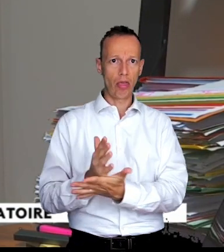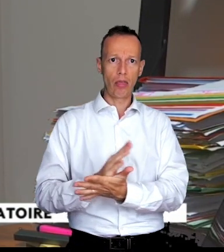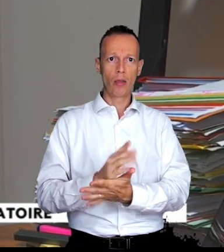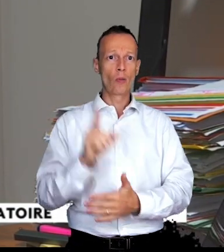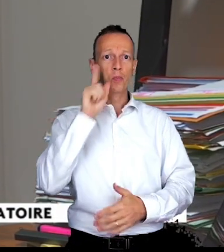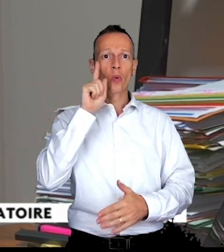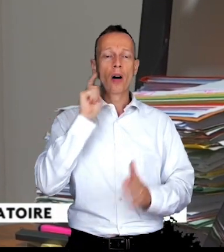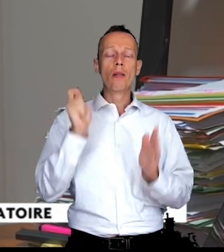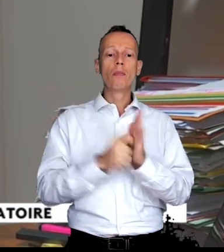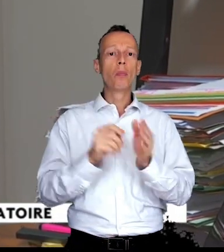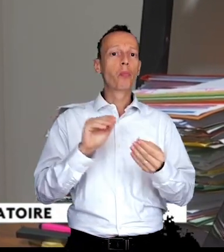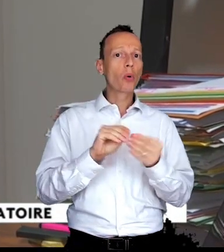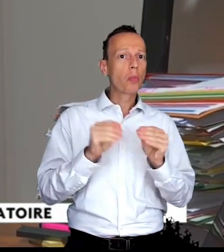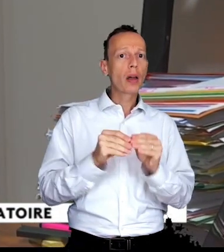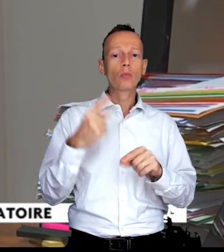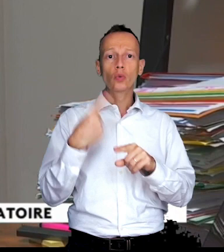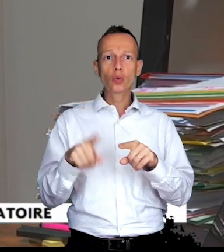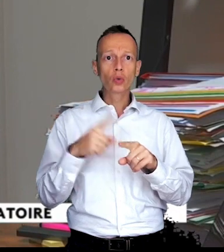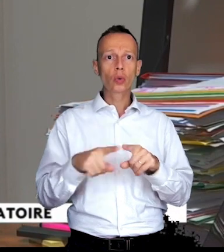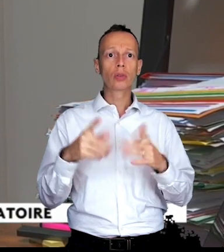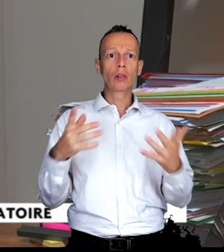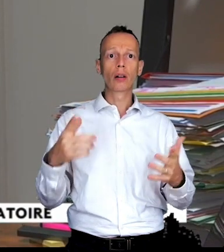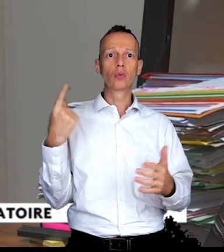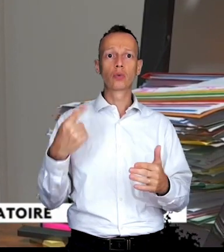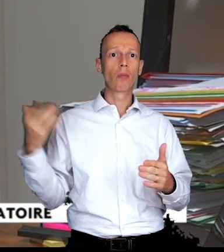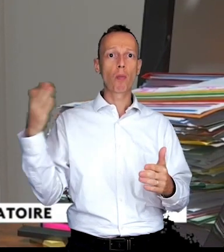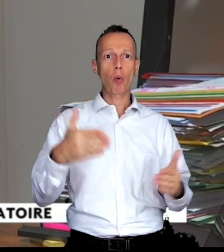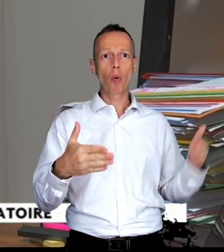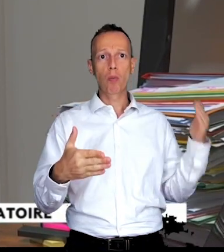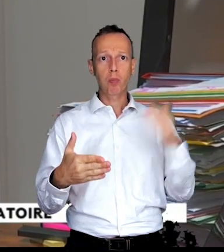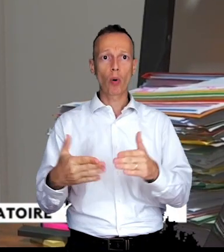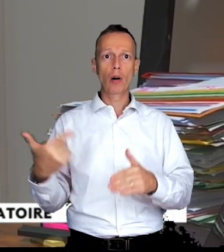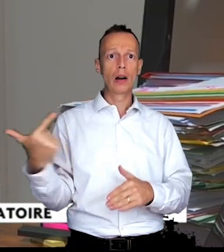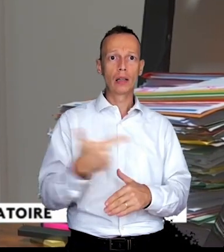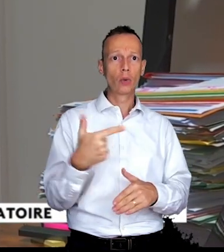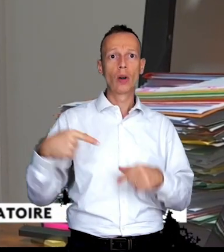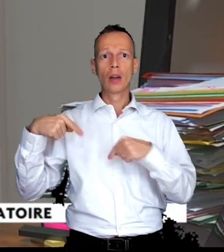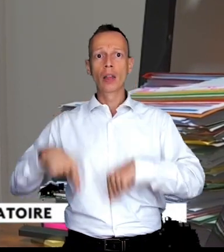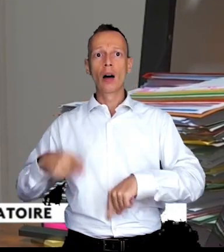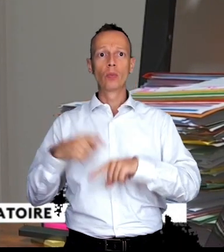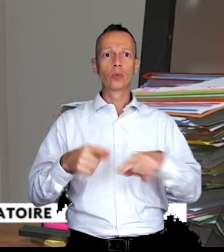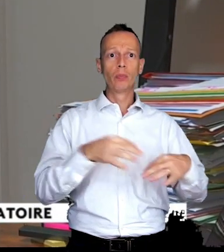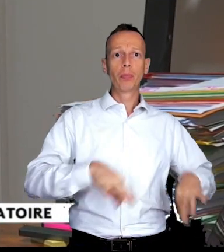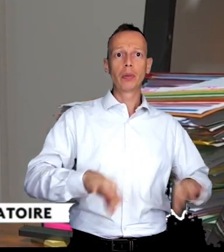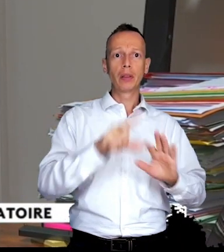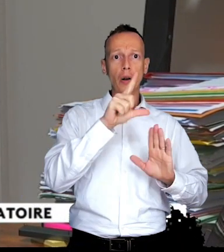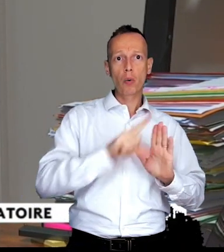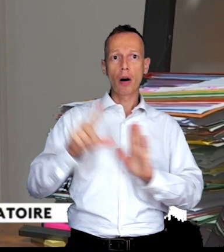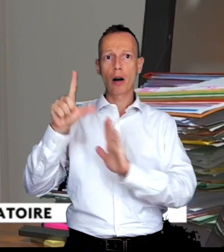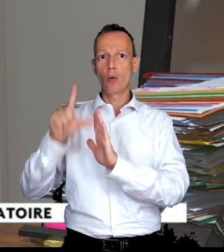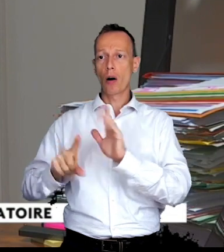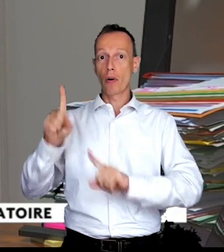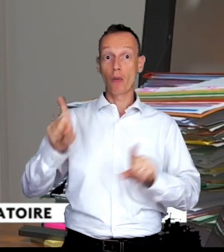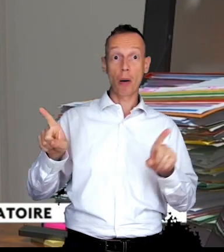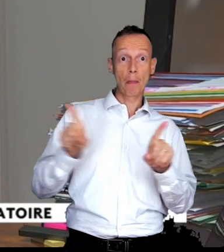doit prendre les mesures. Et on voit que personne aujourd'hui ne le sait vraiment, puisque à chaque fois qu'on a un souci, un problème